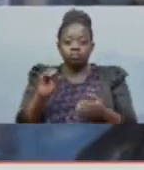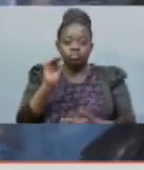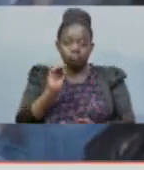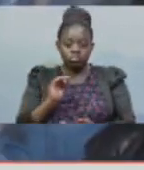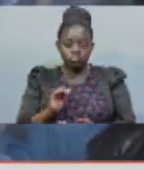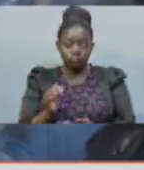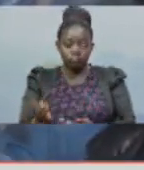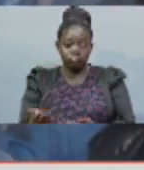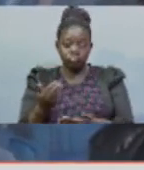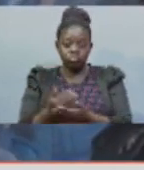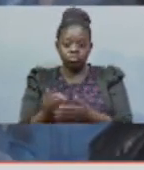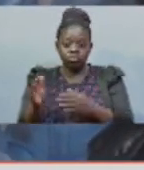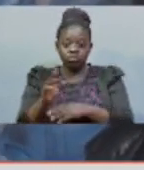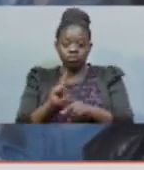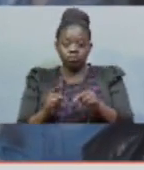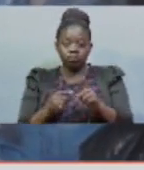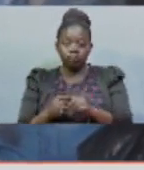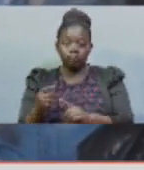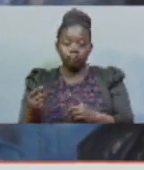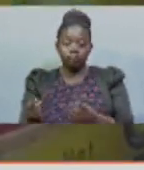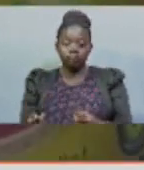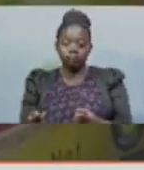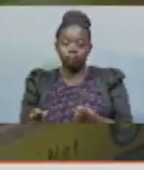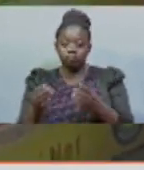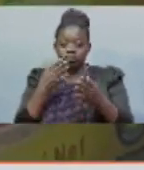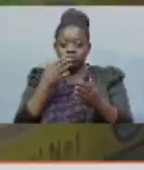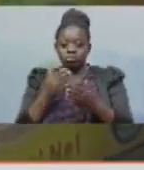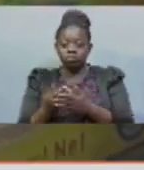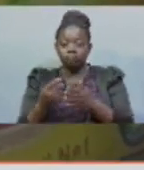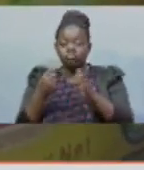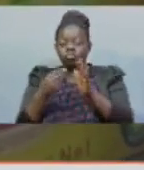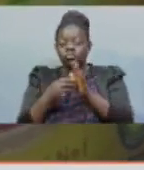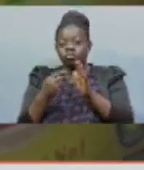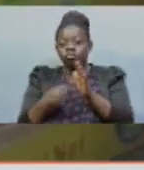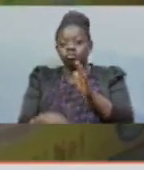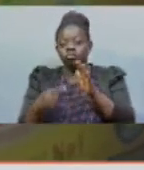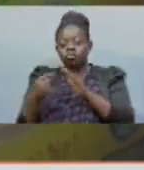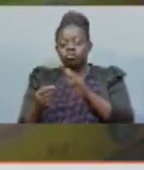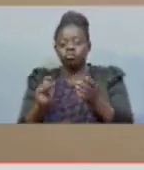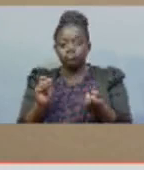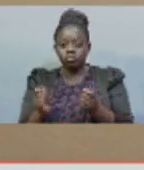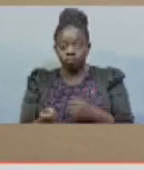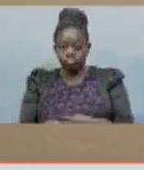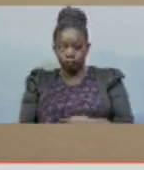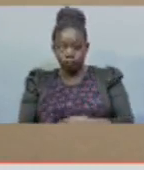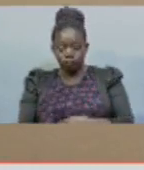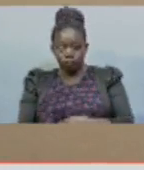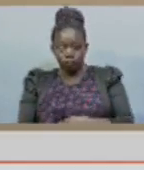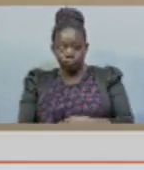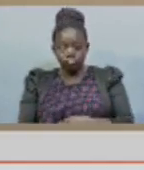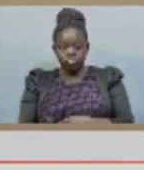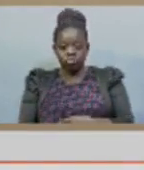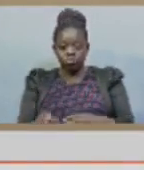gikendeeza asyabasubuzi mu kampala obutapaalusa bbeeyi yebyamaguzi nalaga n'essuubi nti embeera yakutereera